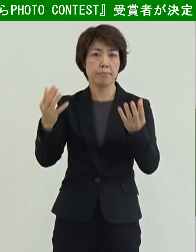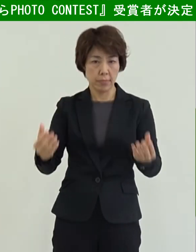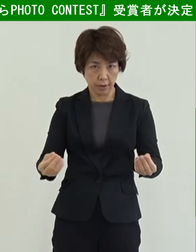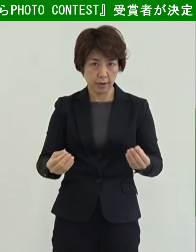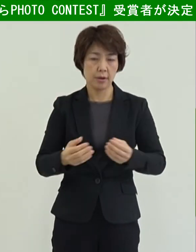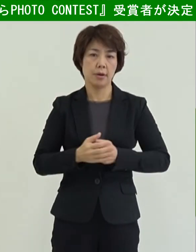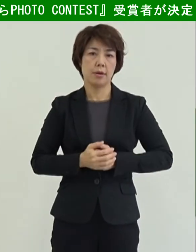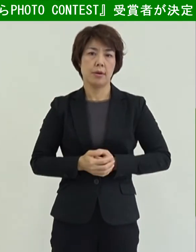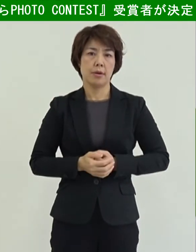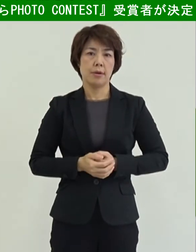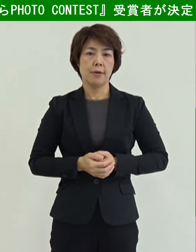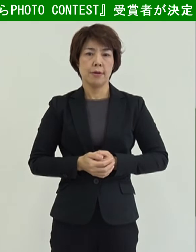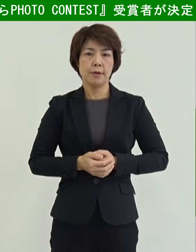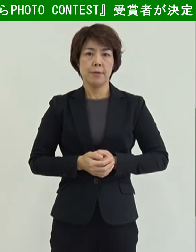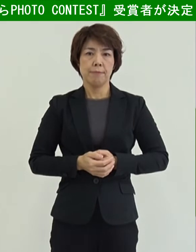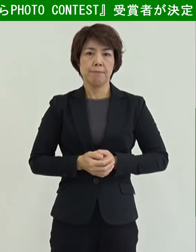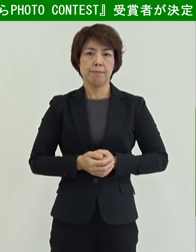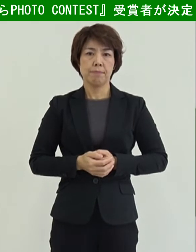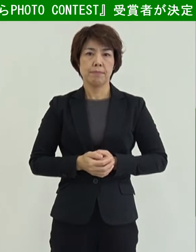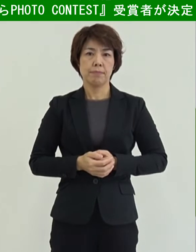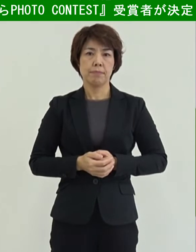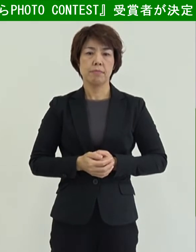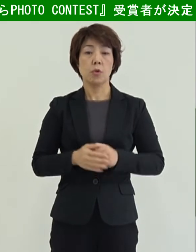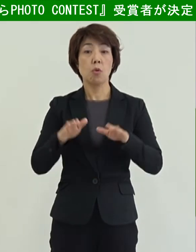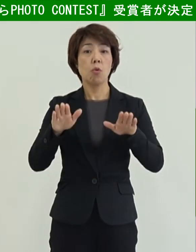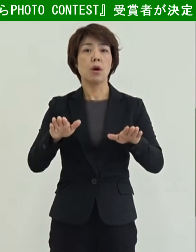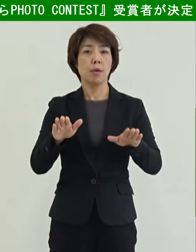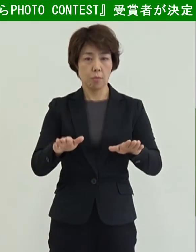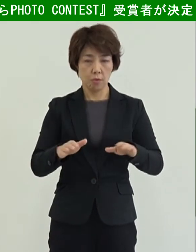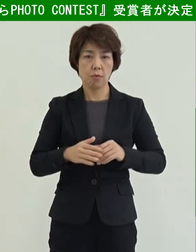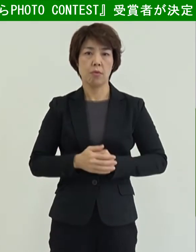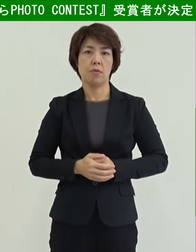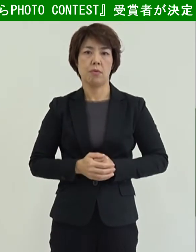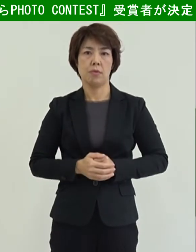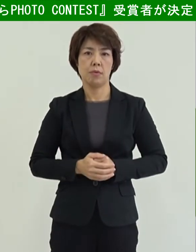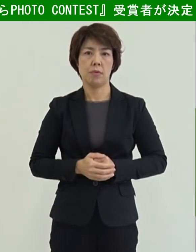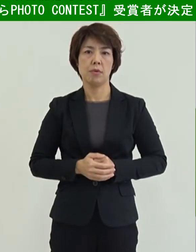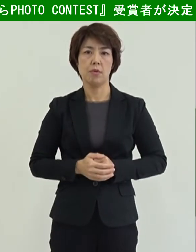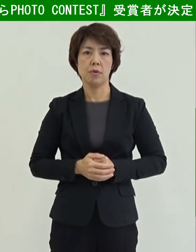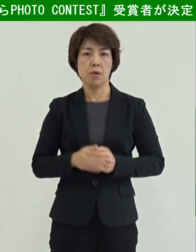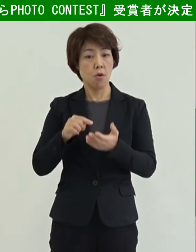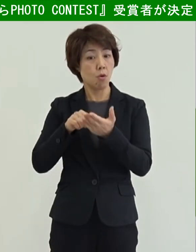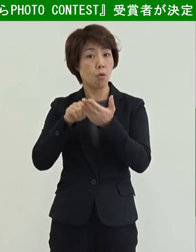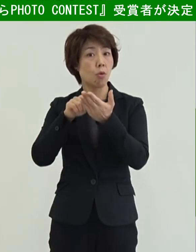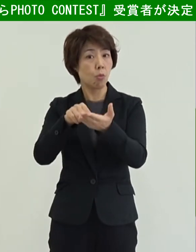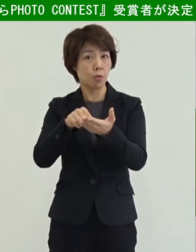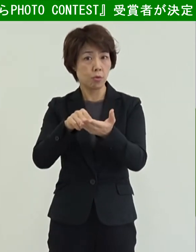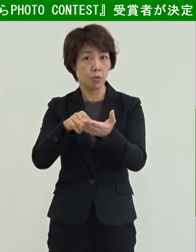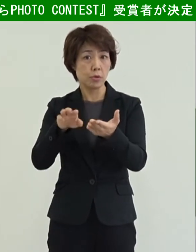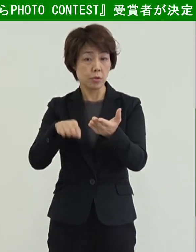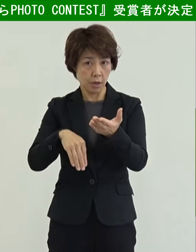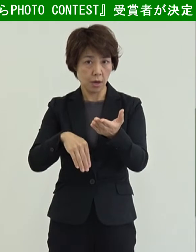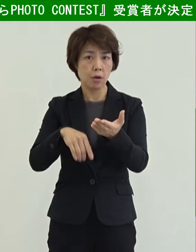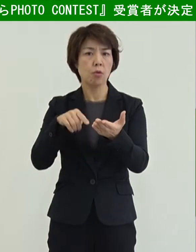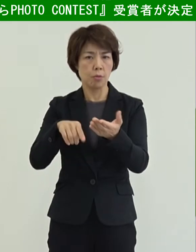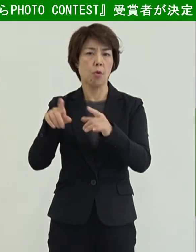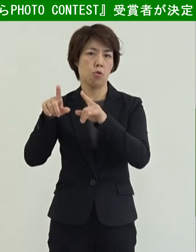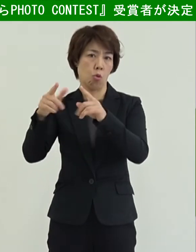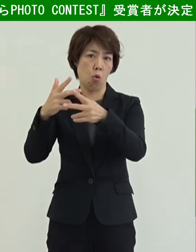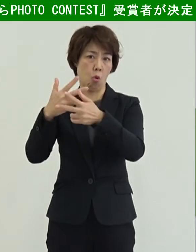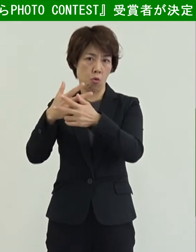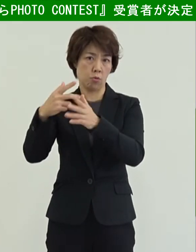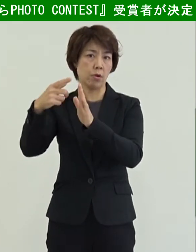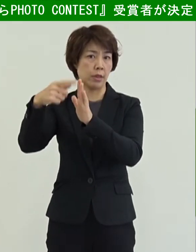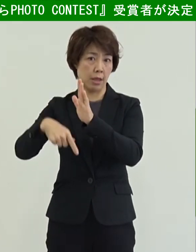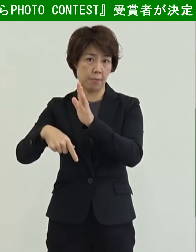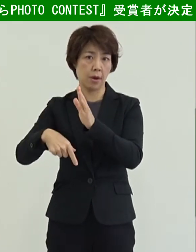せていただいています今回もあのうおおーぼさせていただいたのもあの東北が